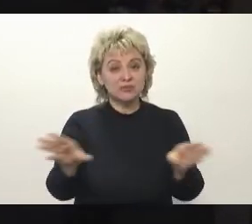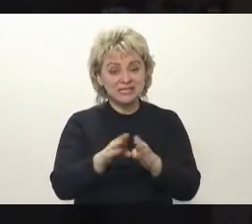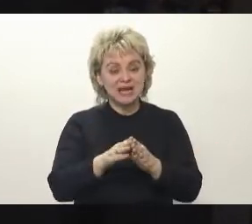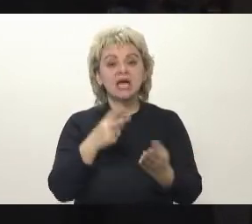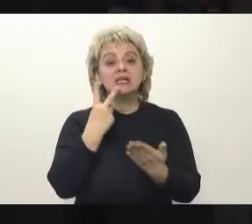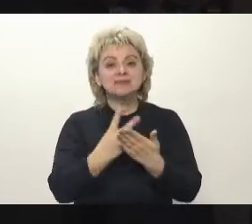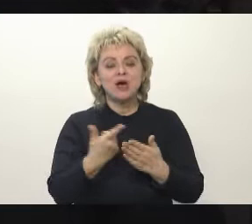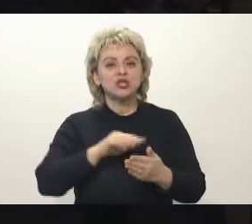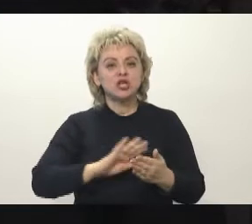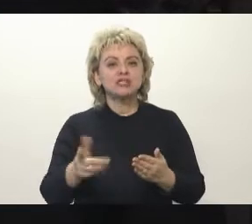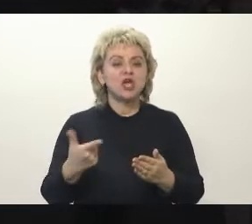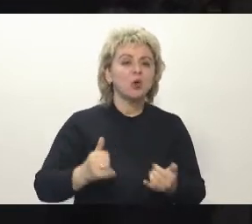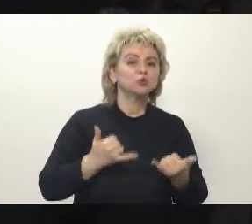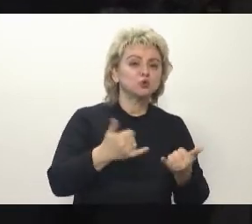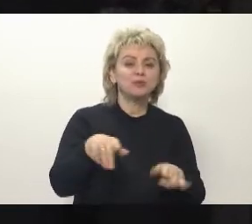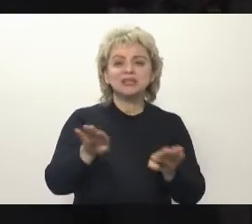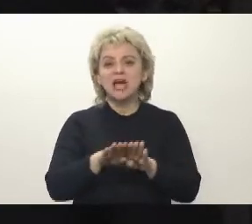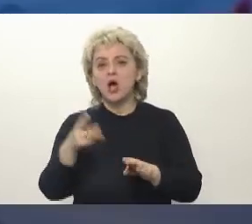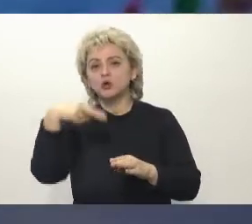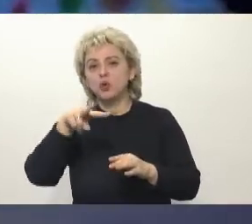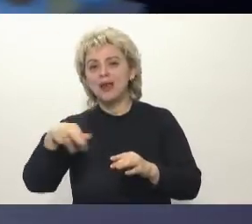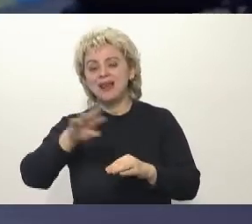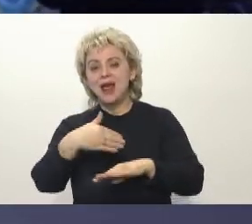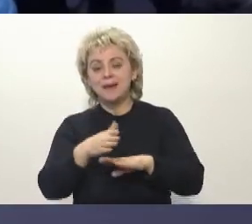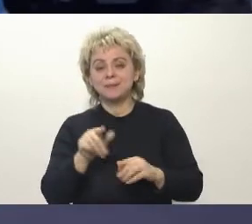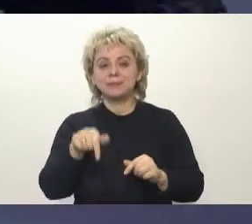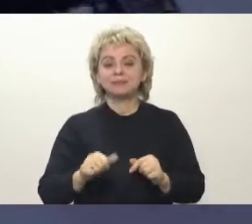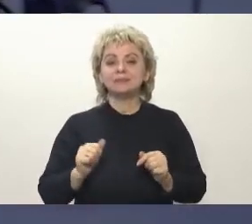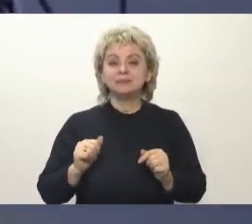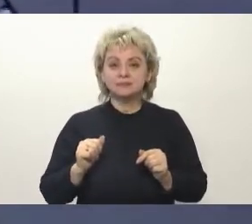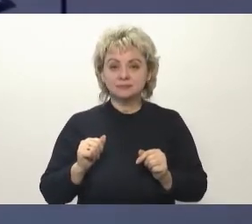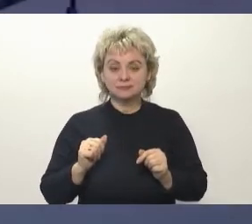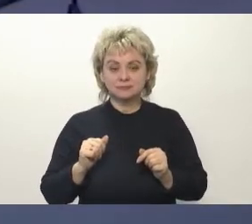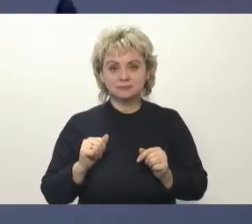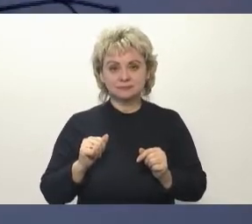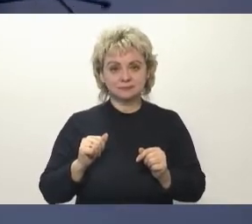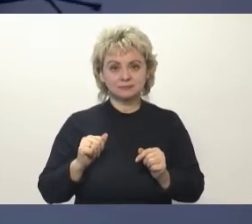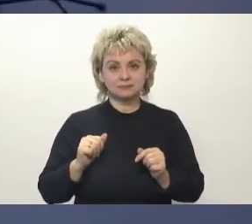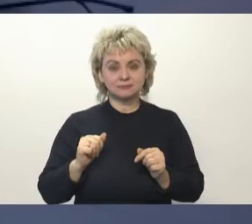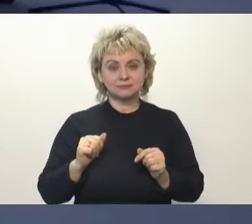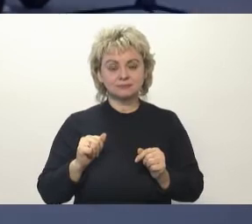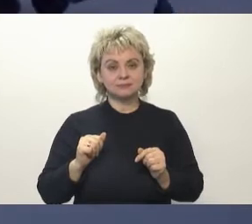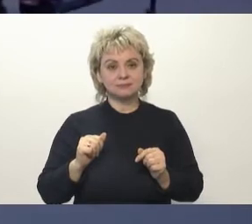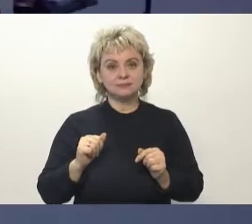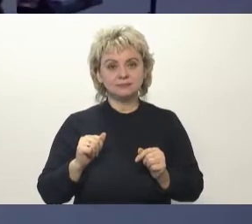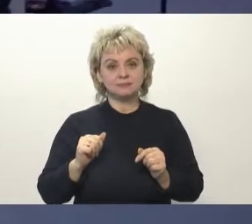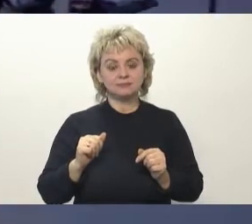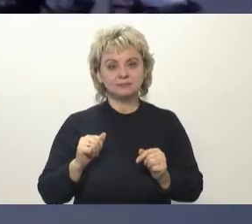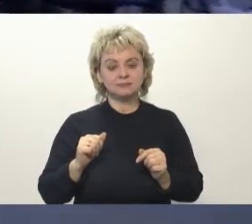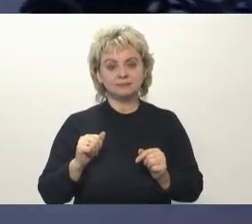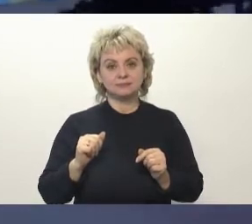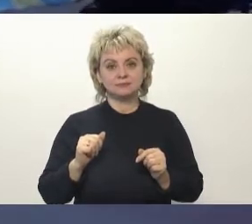Вот смотри, где он вступил, там такая доля. Пишу руку Бога в своем мире. Мне говорят, коля хватит, остановись.